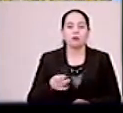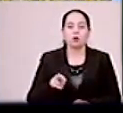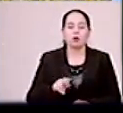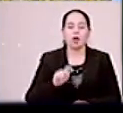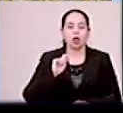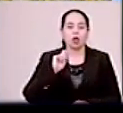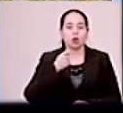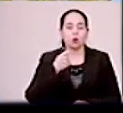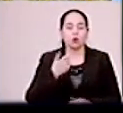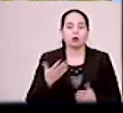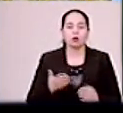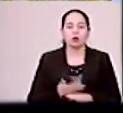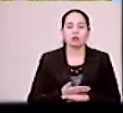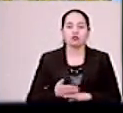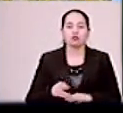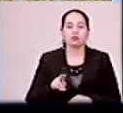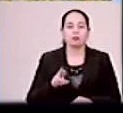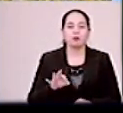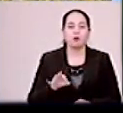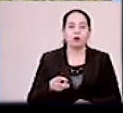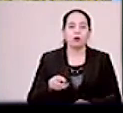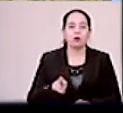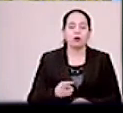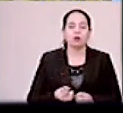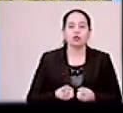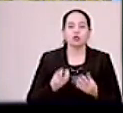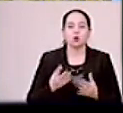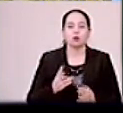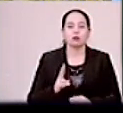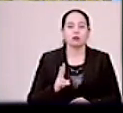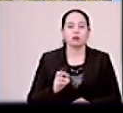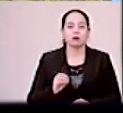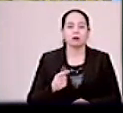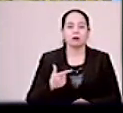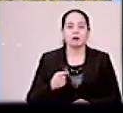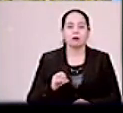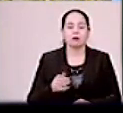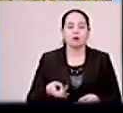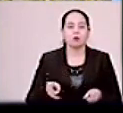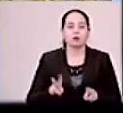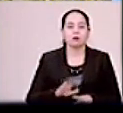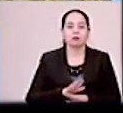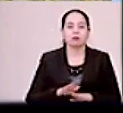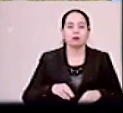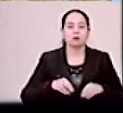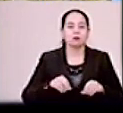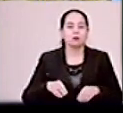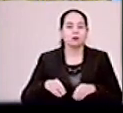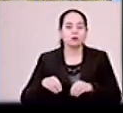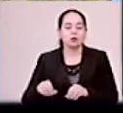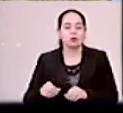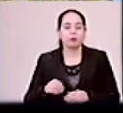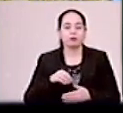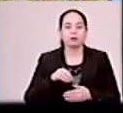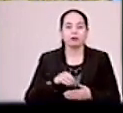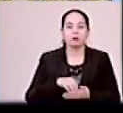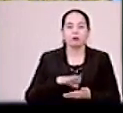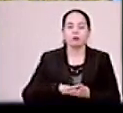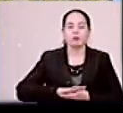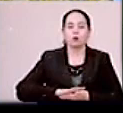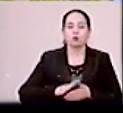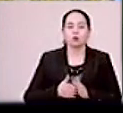лук. Какая часть поля и сколько гектар осталось незасеянным? Записываем